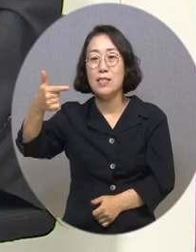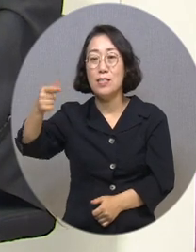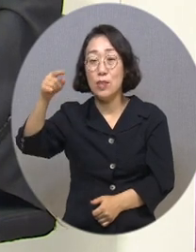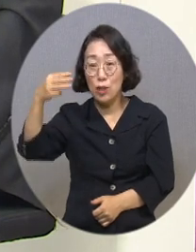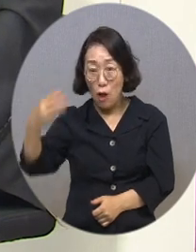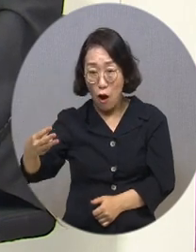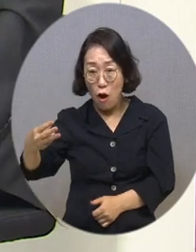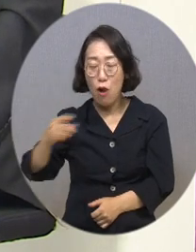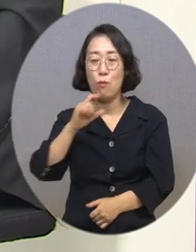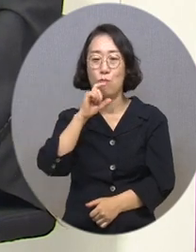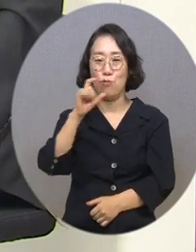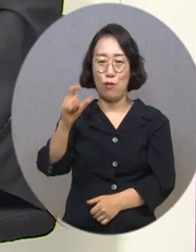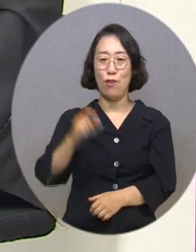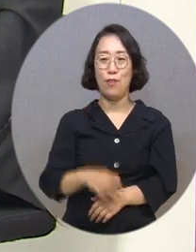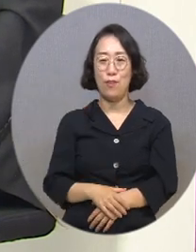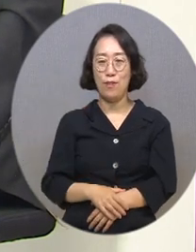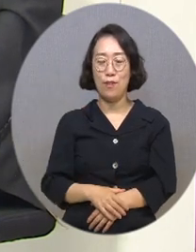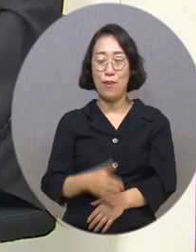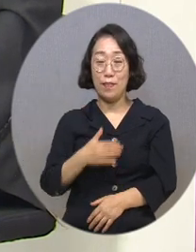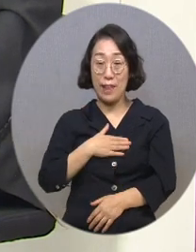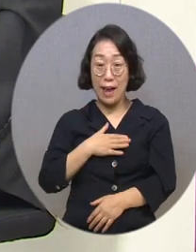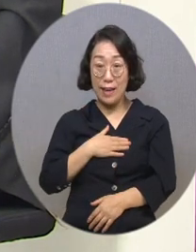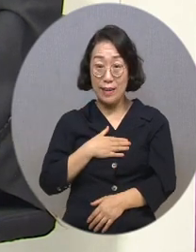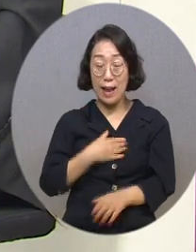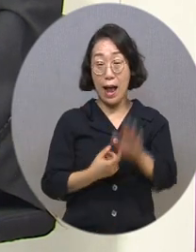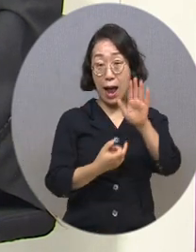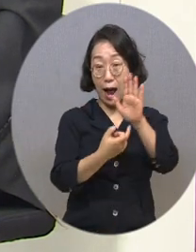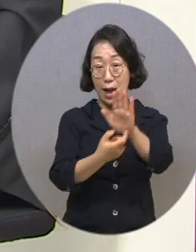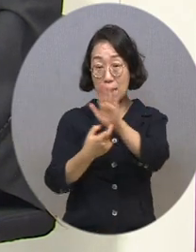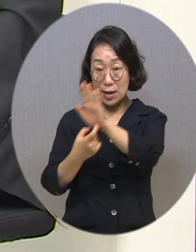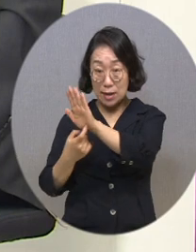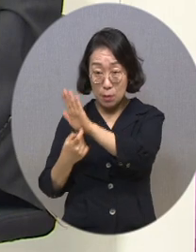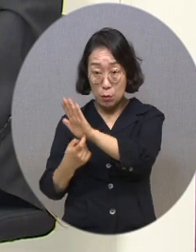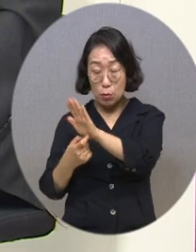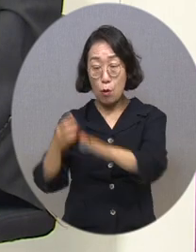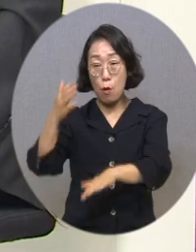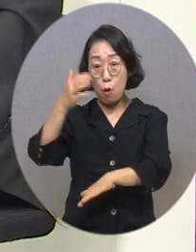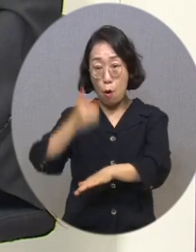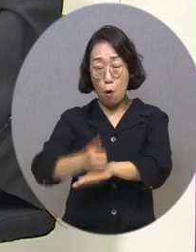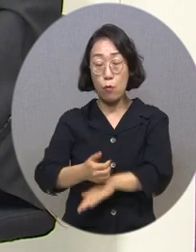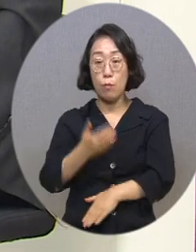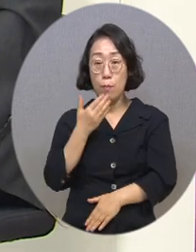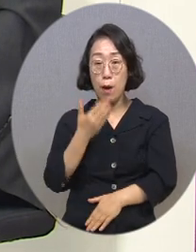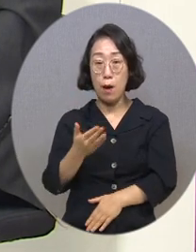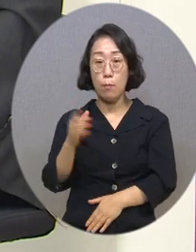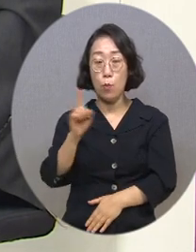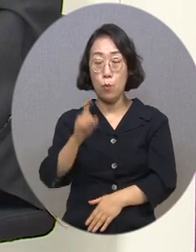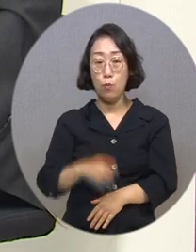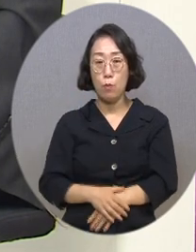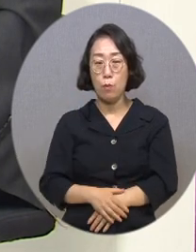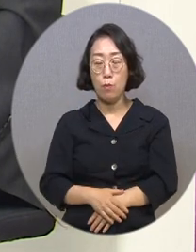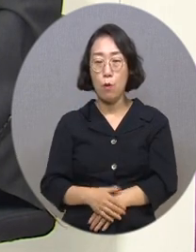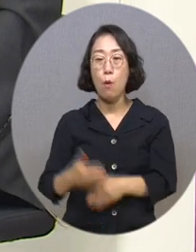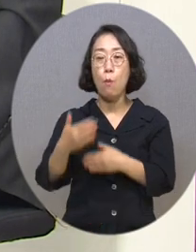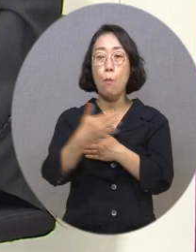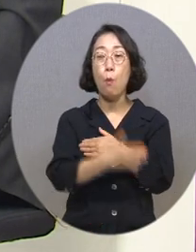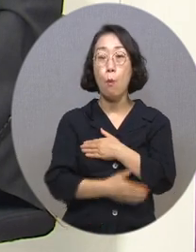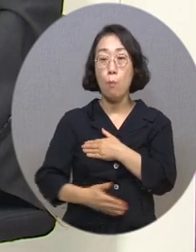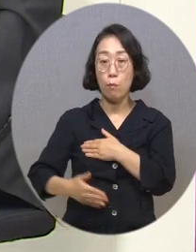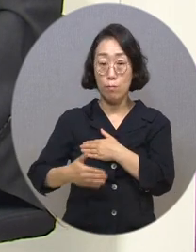하고 그래서 나를 브랜드화하고 나를 알리면 한마디로 가능해지는 게 이거예요. 몸값이